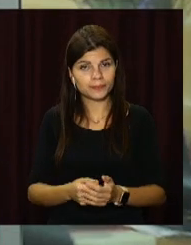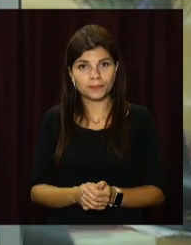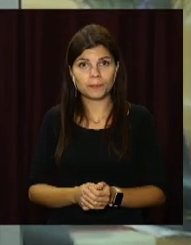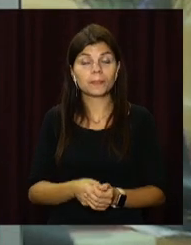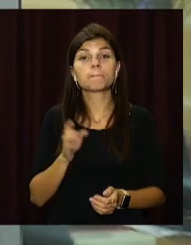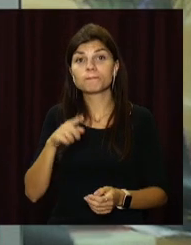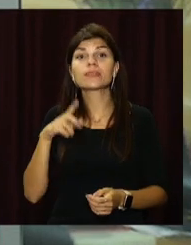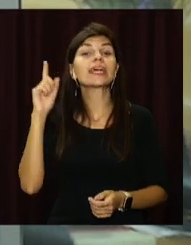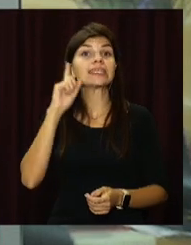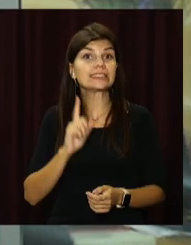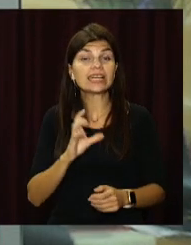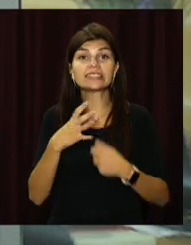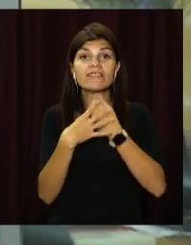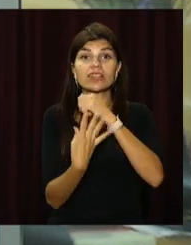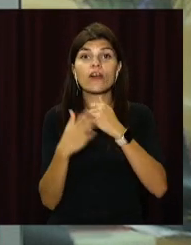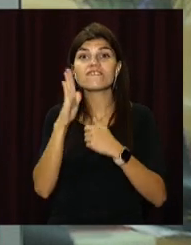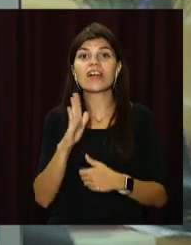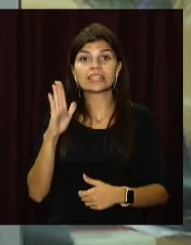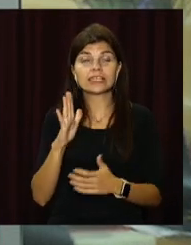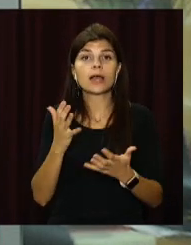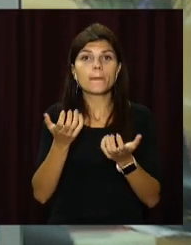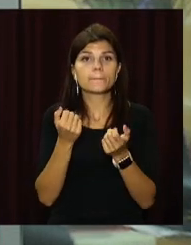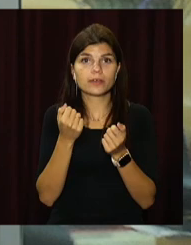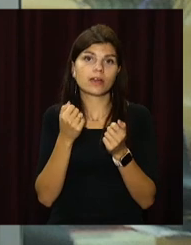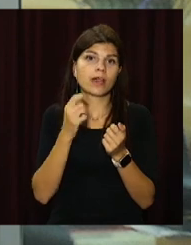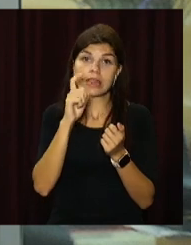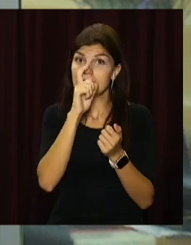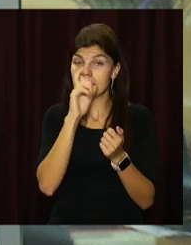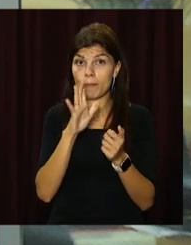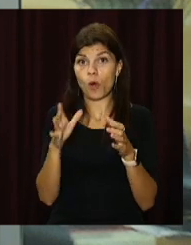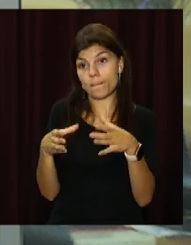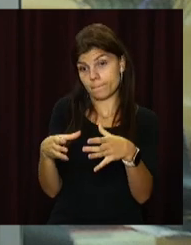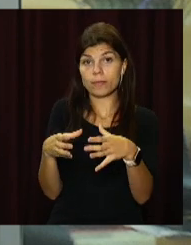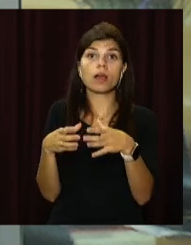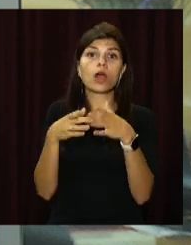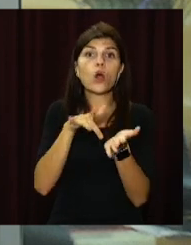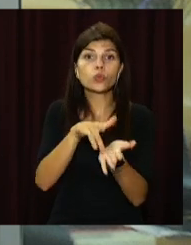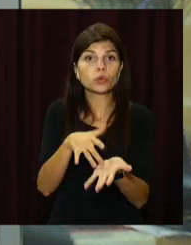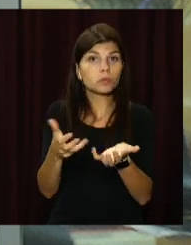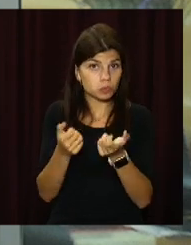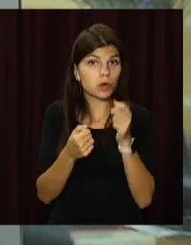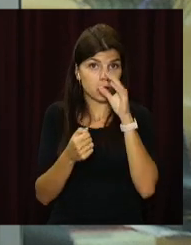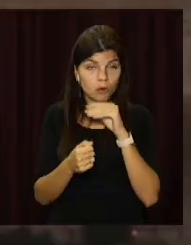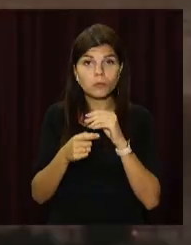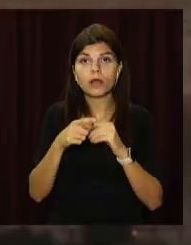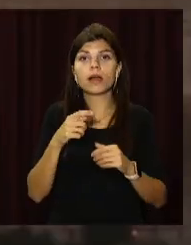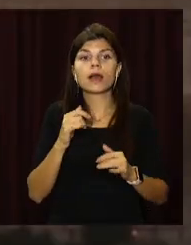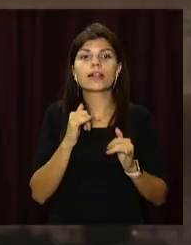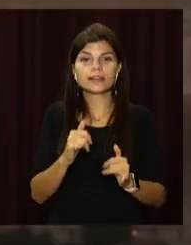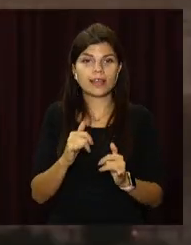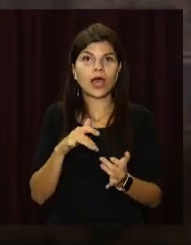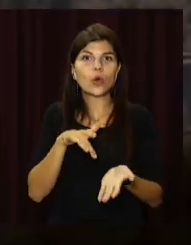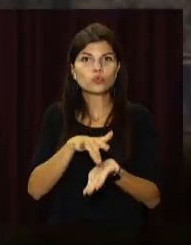Водночас Ізраїль з 19 вересня прийматиме невеликі групи туристів. Це пілотна програма, яку розробила влада для